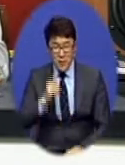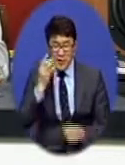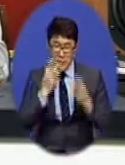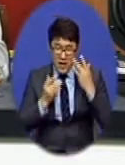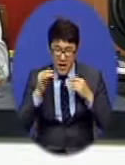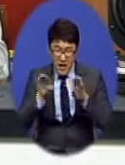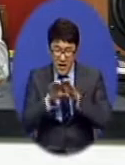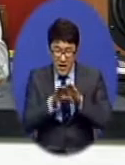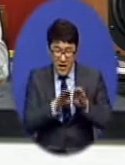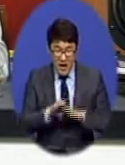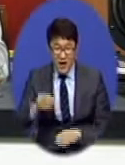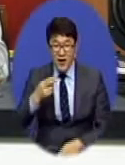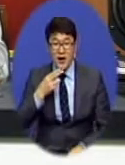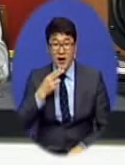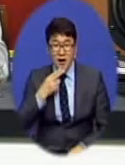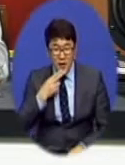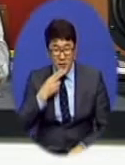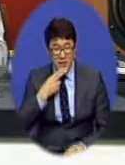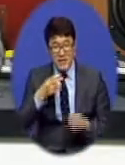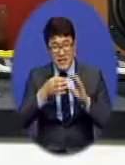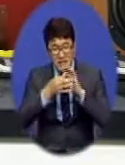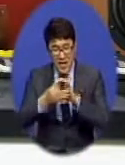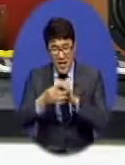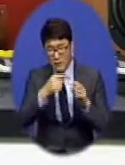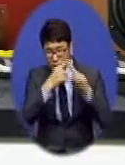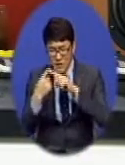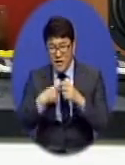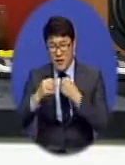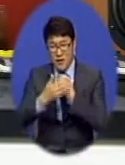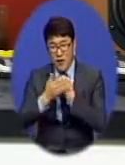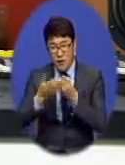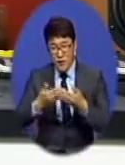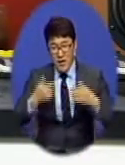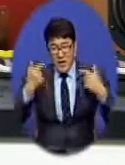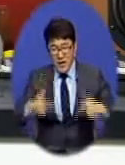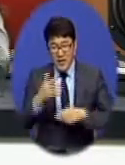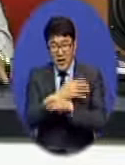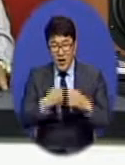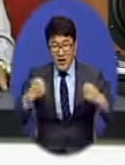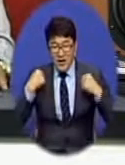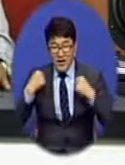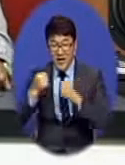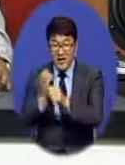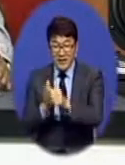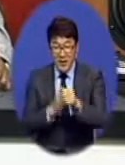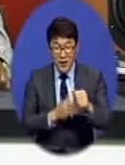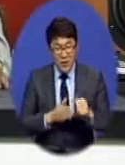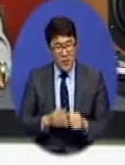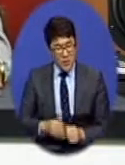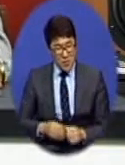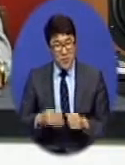빠짐없이 놀려주시면 감사하겠습니다. 아이고. 예, 아이고, 훌륭합니다. 예, 자, 역시나 또